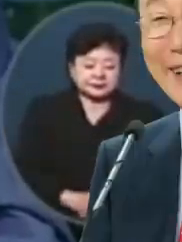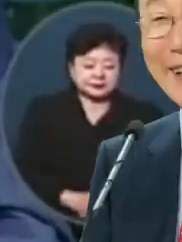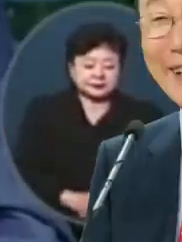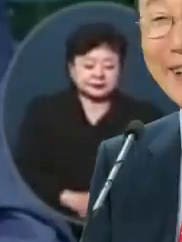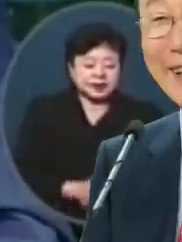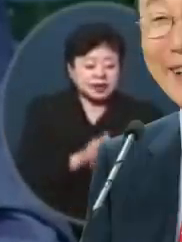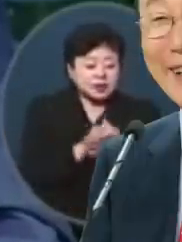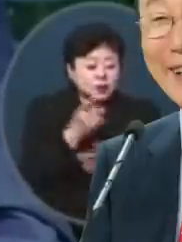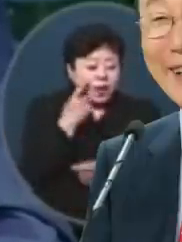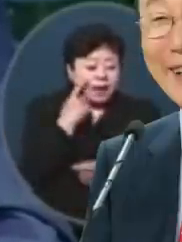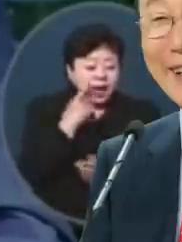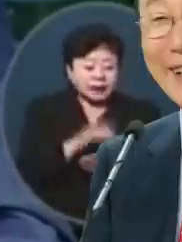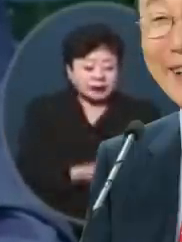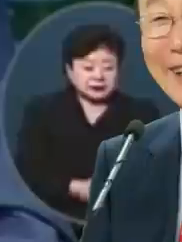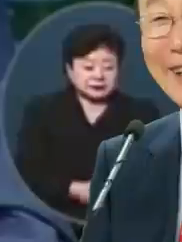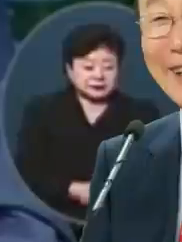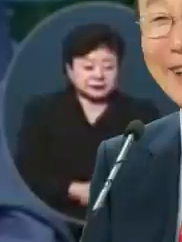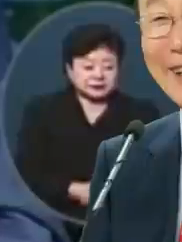기도를 하라.